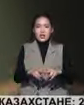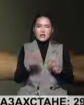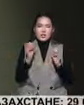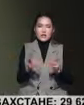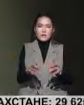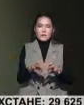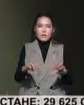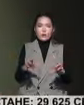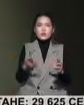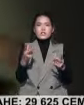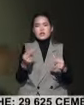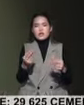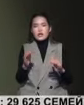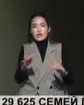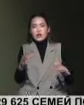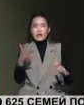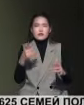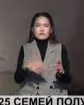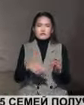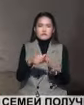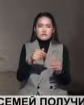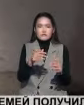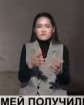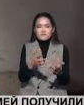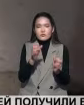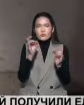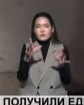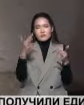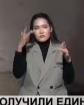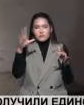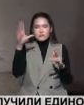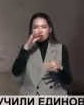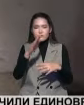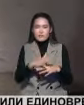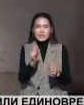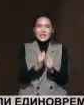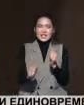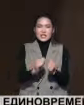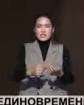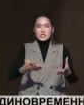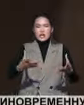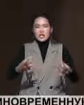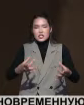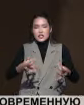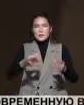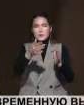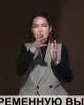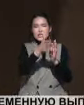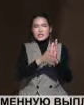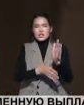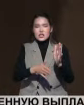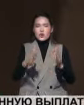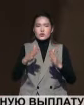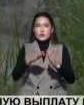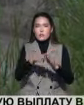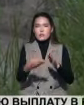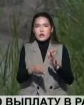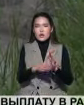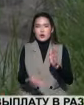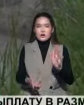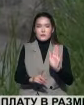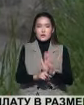дети зайдут? Дети же любопытные и неусидчивые. Из-за постоянной сырости, говорят люди, стены дома стали осыпаться. Собственники